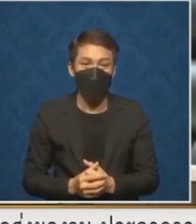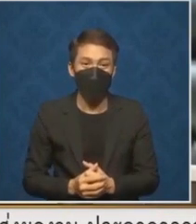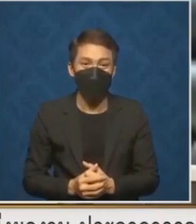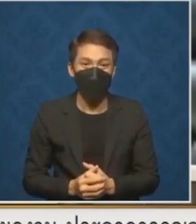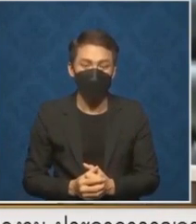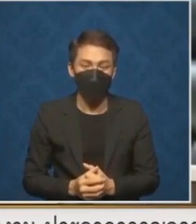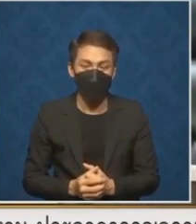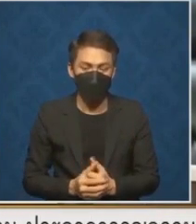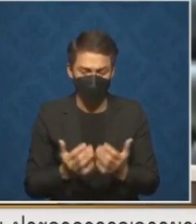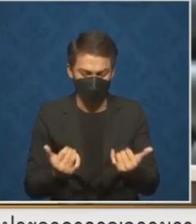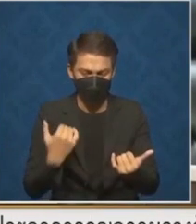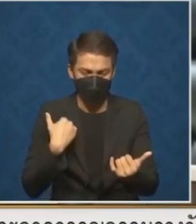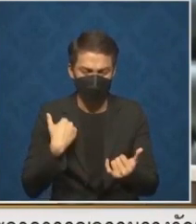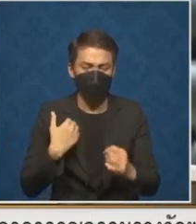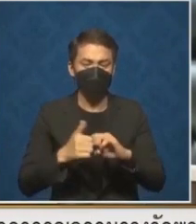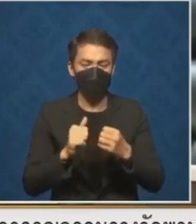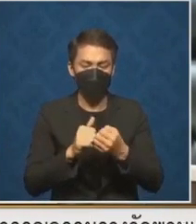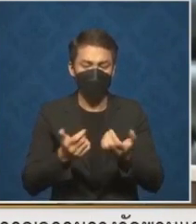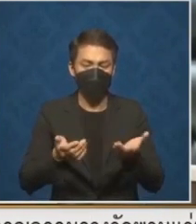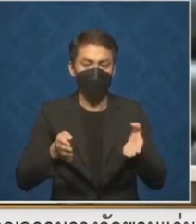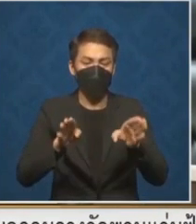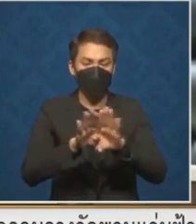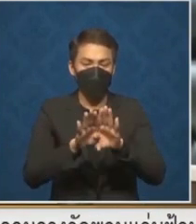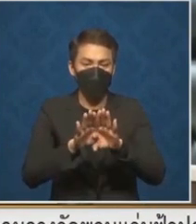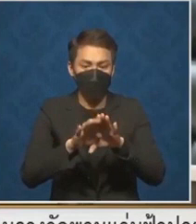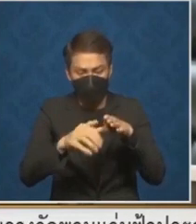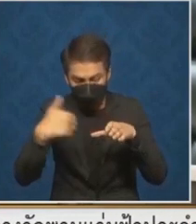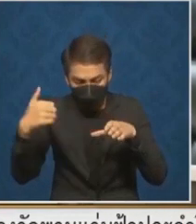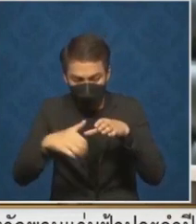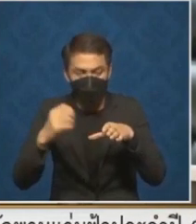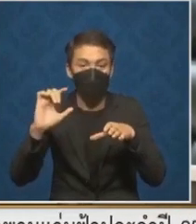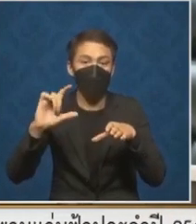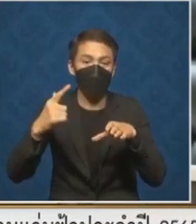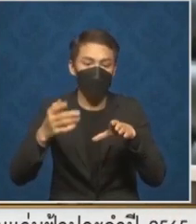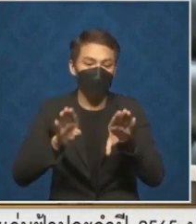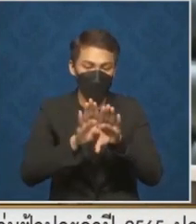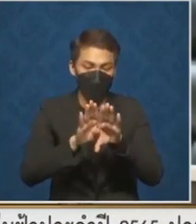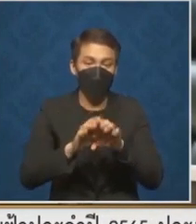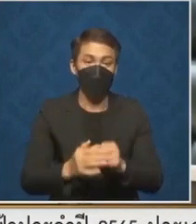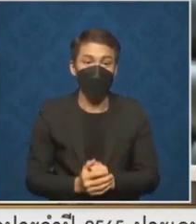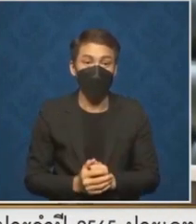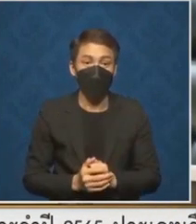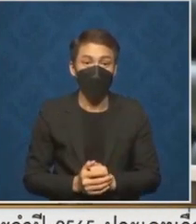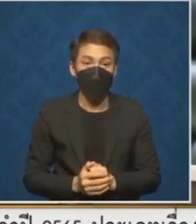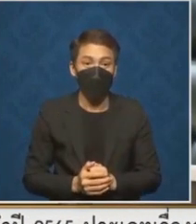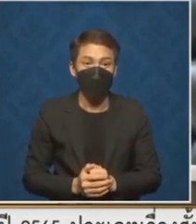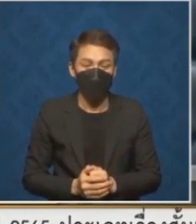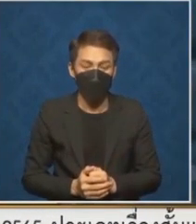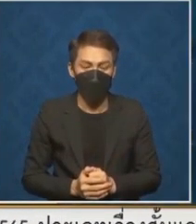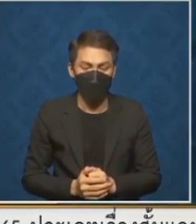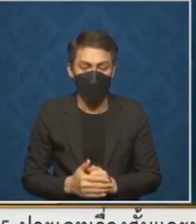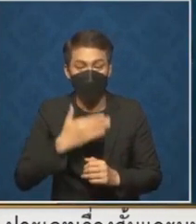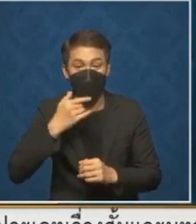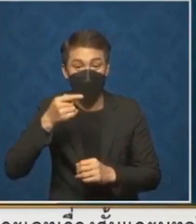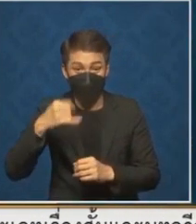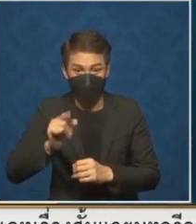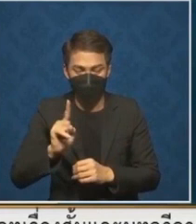ดจจดจัจดดดดดดัจัดจดจดจข